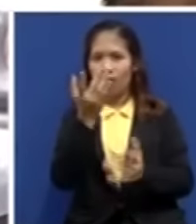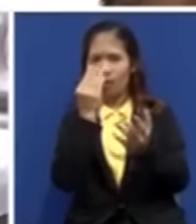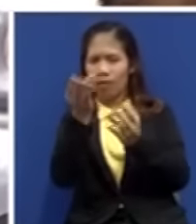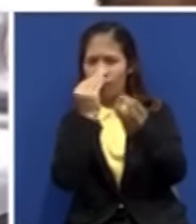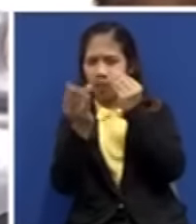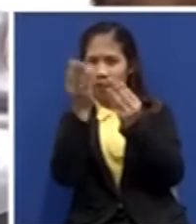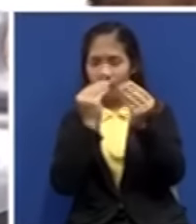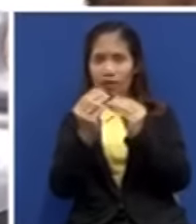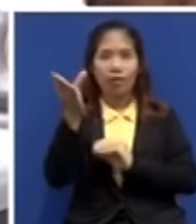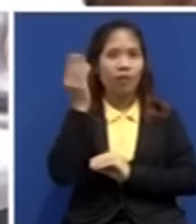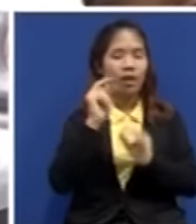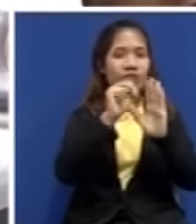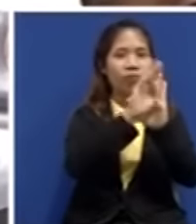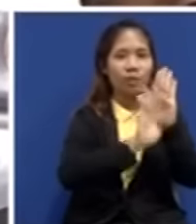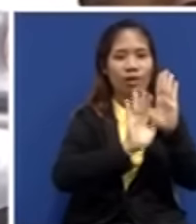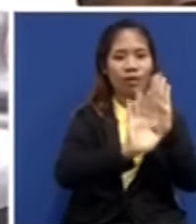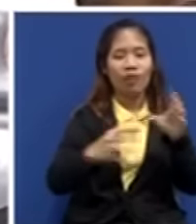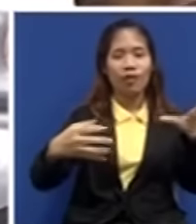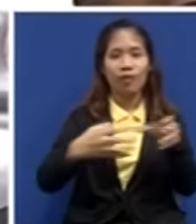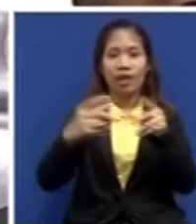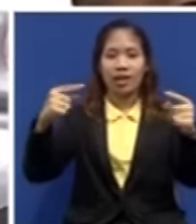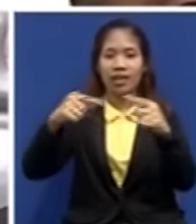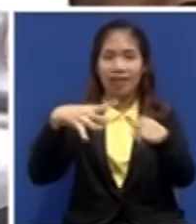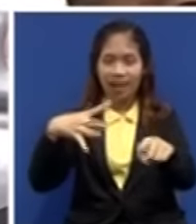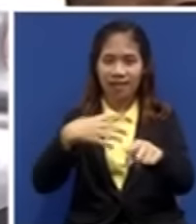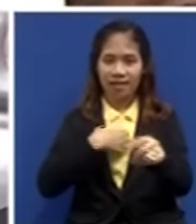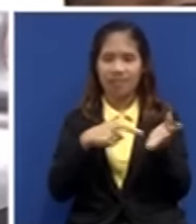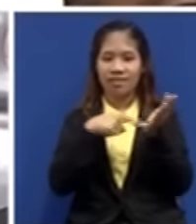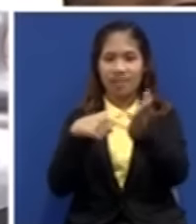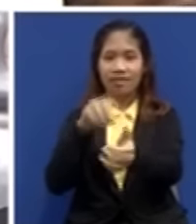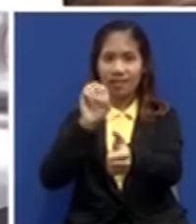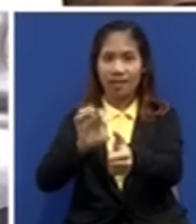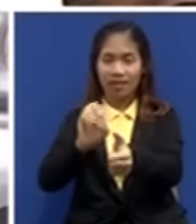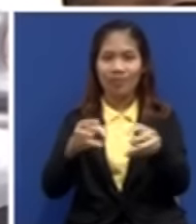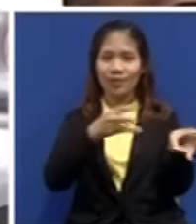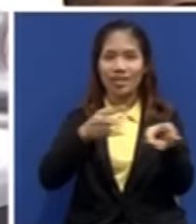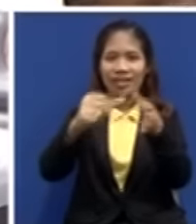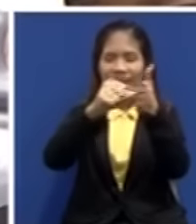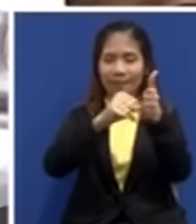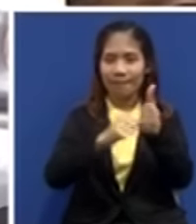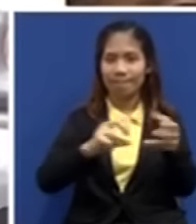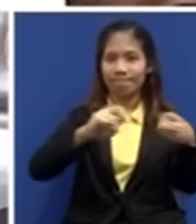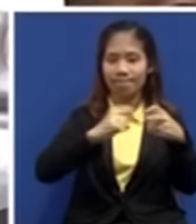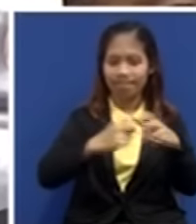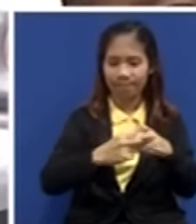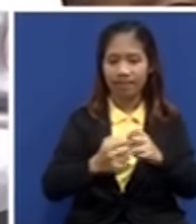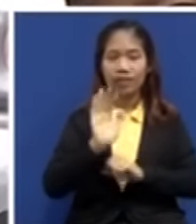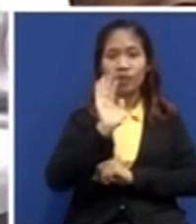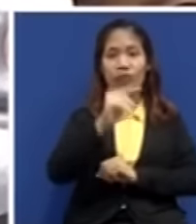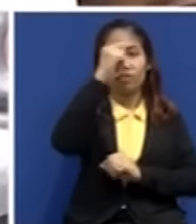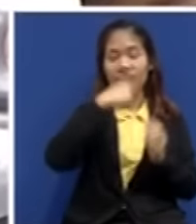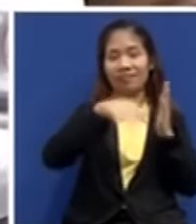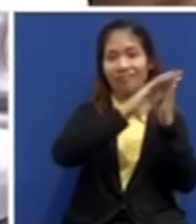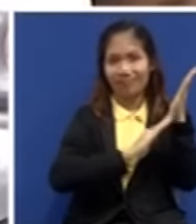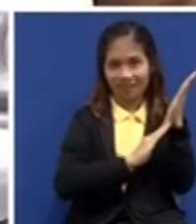ายที่ฝ่ายค้านอยากเสนอแนะรัฐบาลในแนวทางในการแก้ไขปัญหาของประเทศช